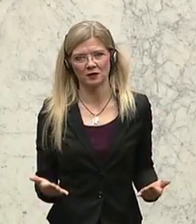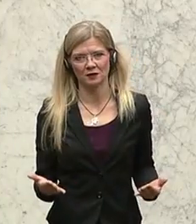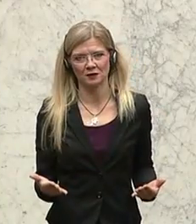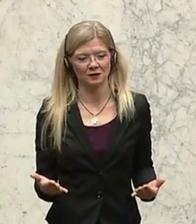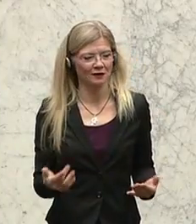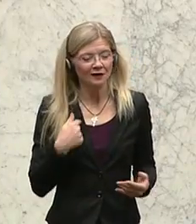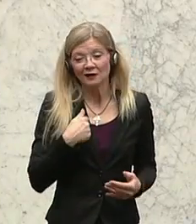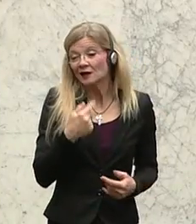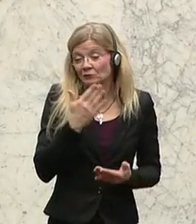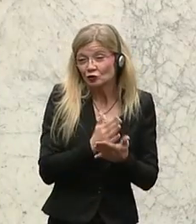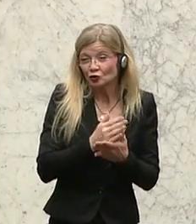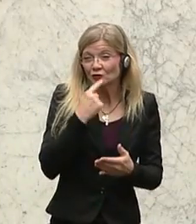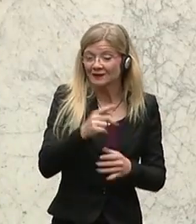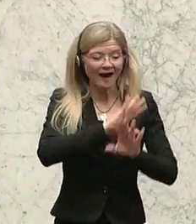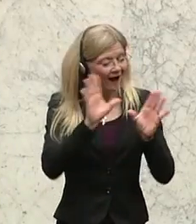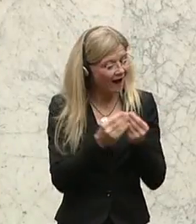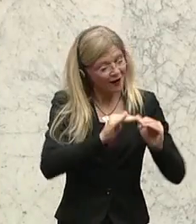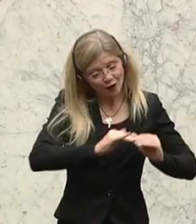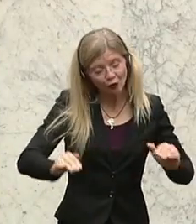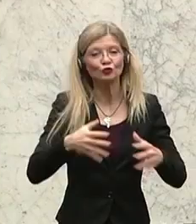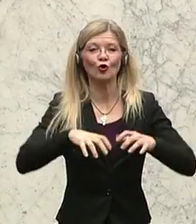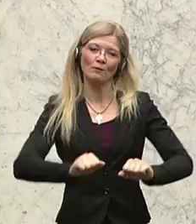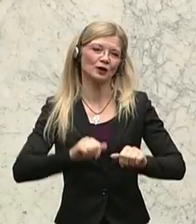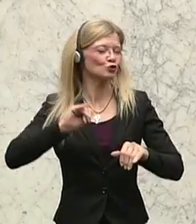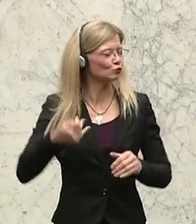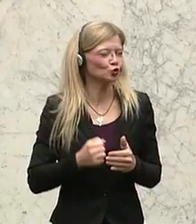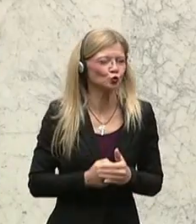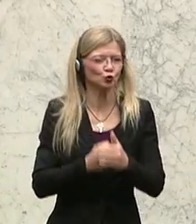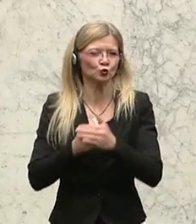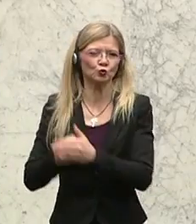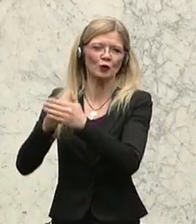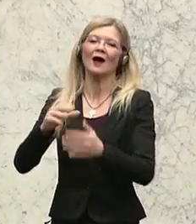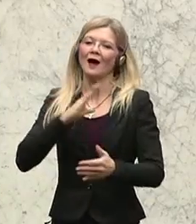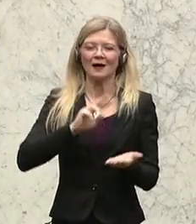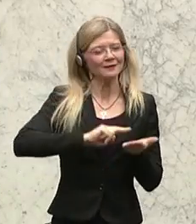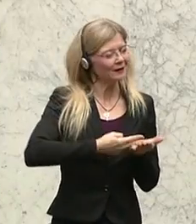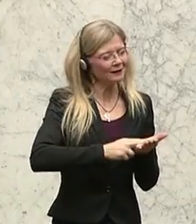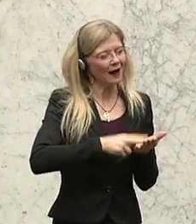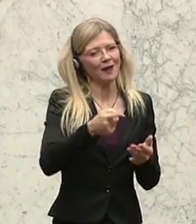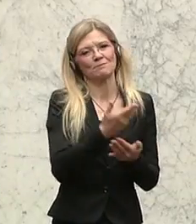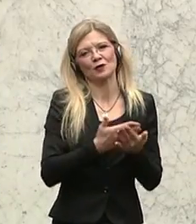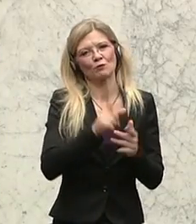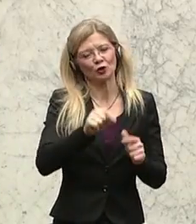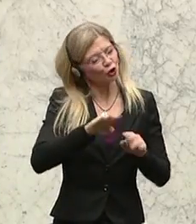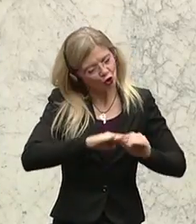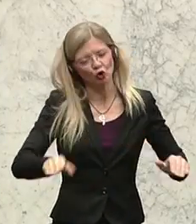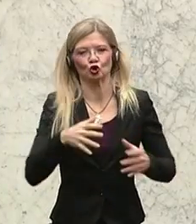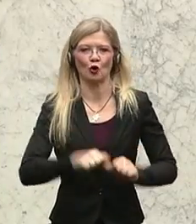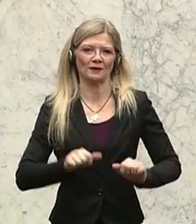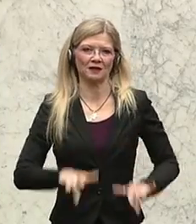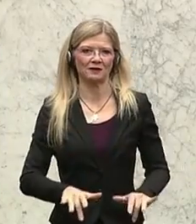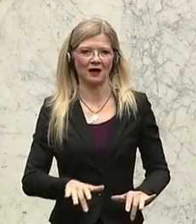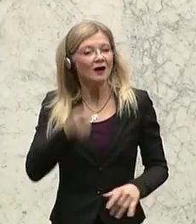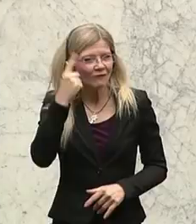alle Grundkompetenzen stärken. Das ist überhaupt keine Frage, aber digitale Bildung ist für mich eine Grundkompetenz, denn wir wissen, dass wir